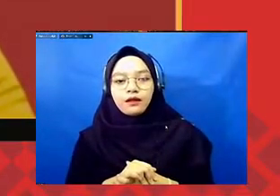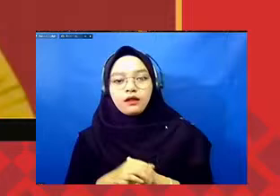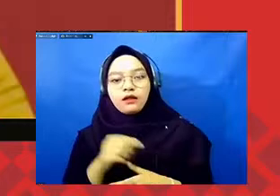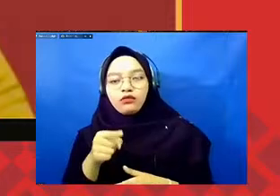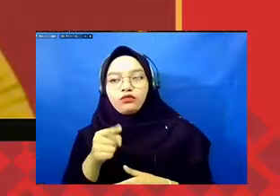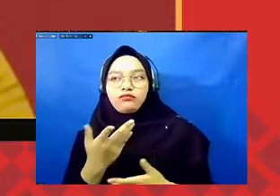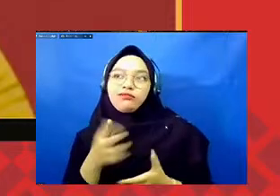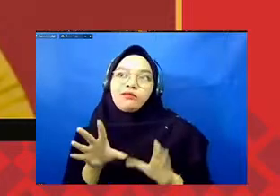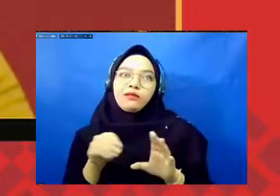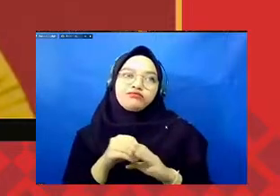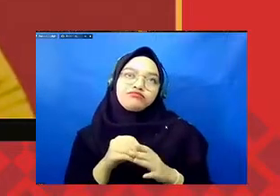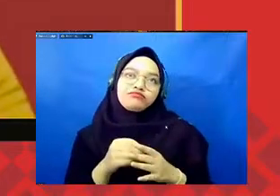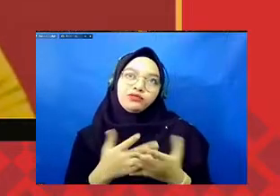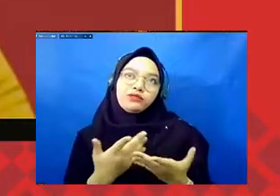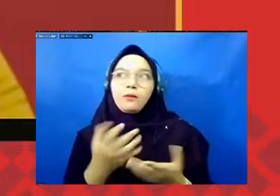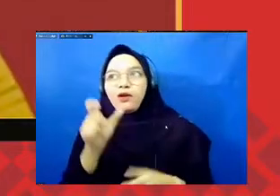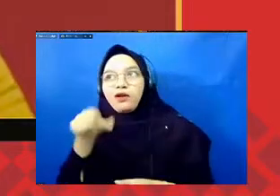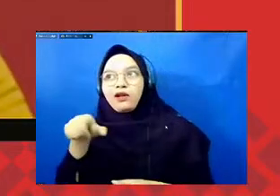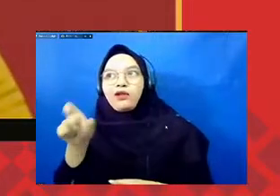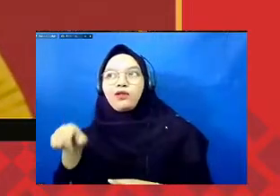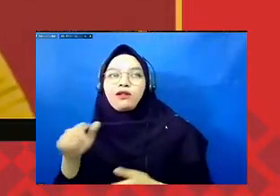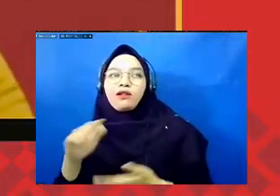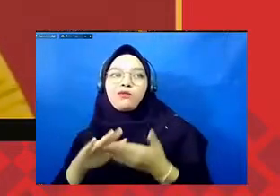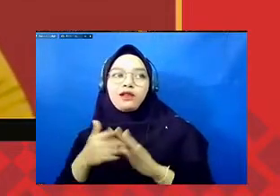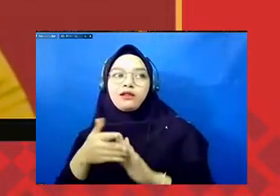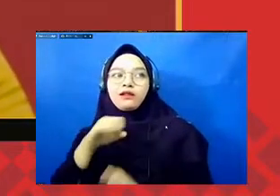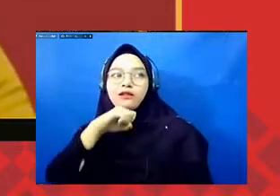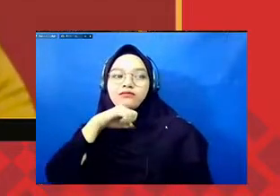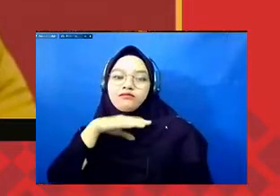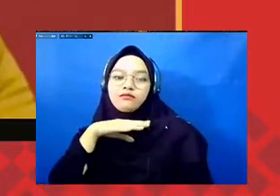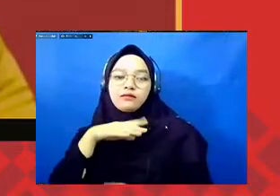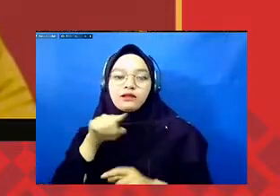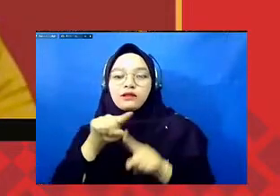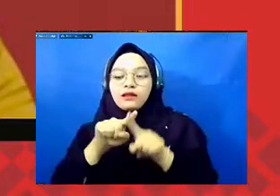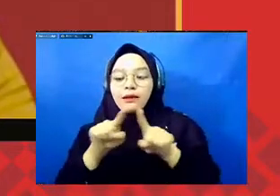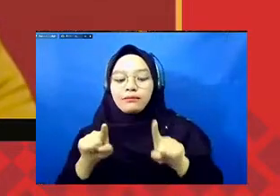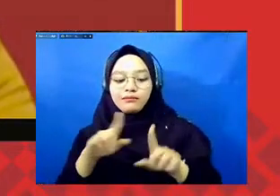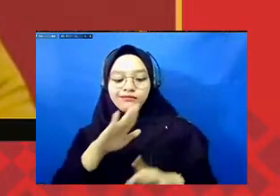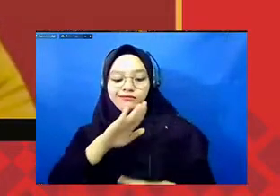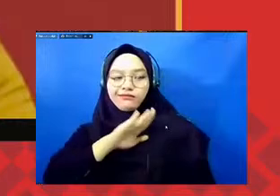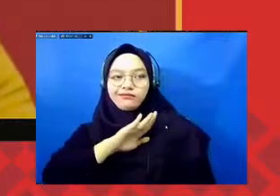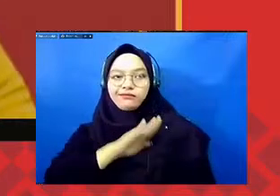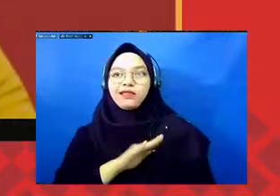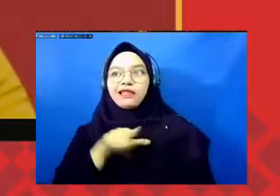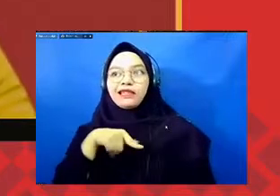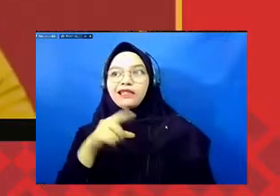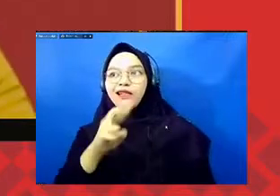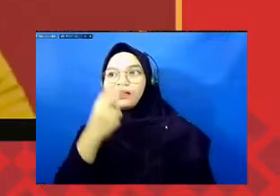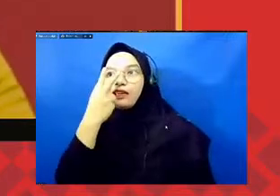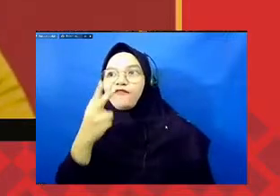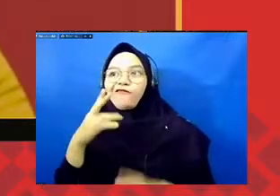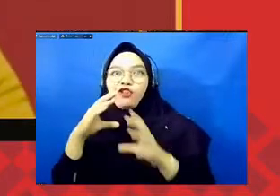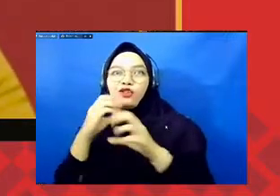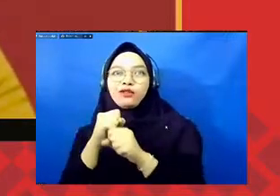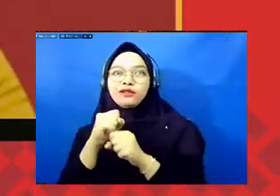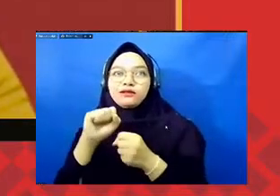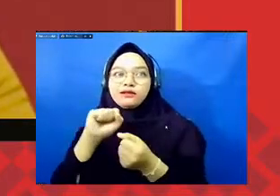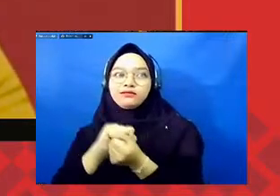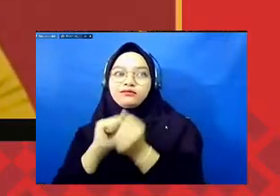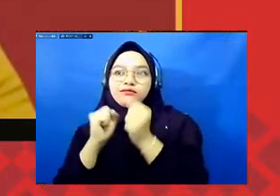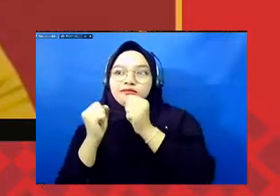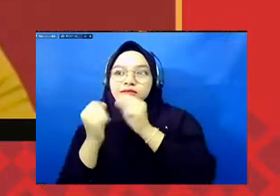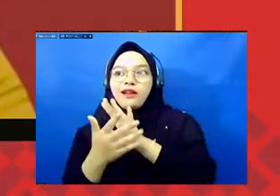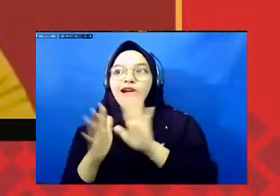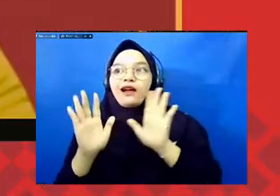komunitas yang berusia lanjut. Tapi resiliensi bukan hanya dilihat dari unsur disaster saja, kita juga perlu